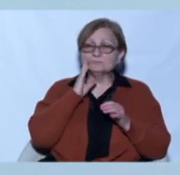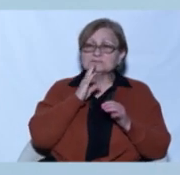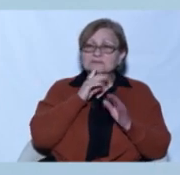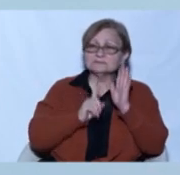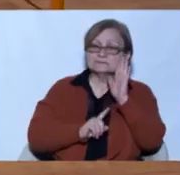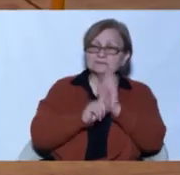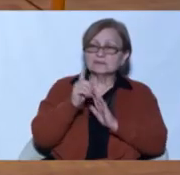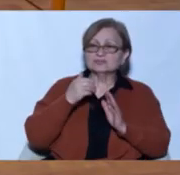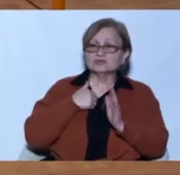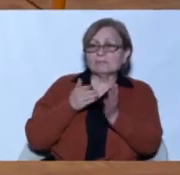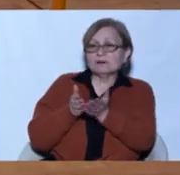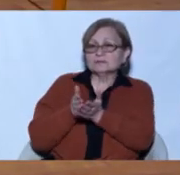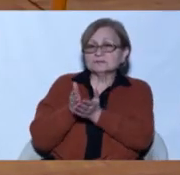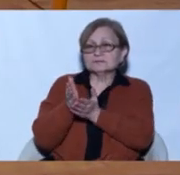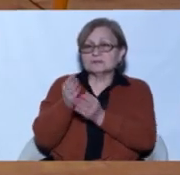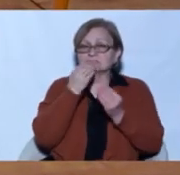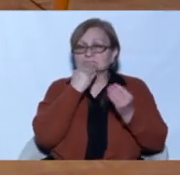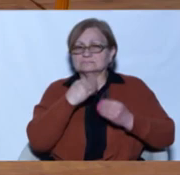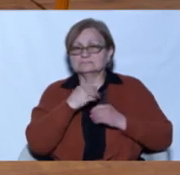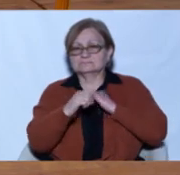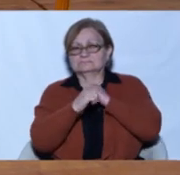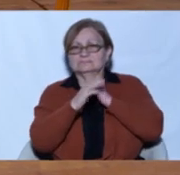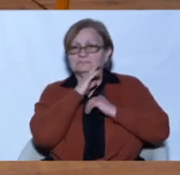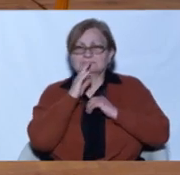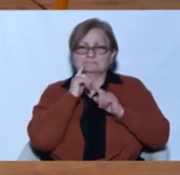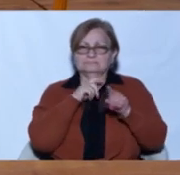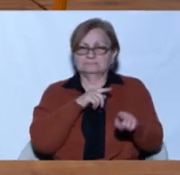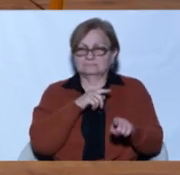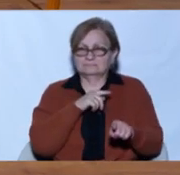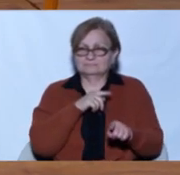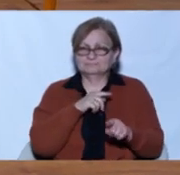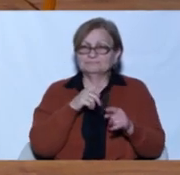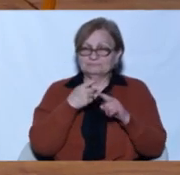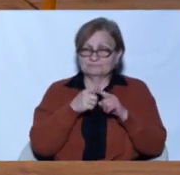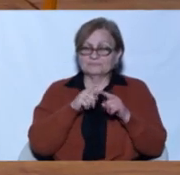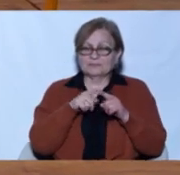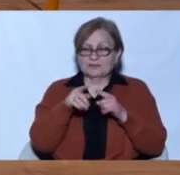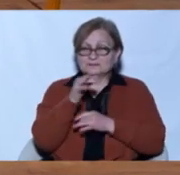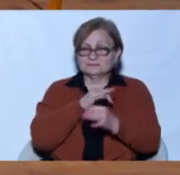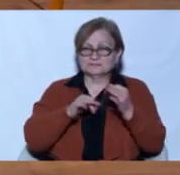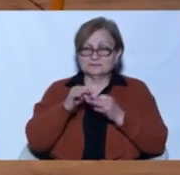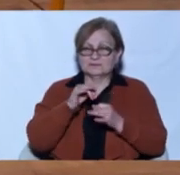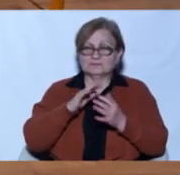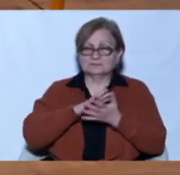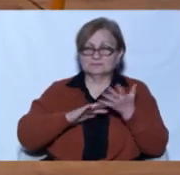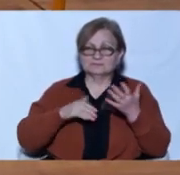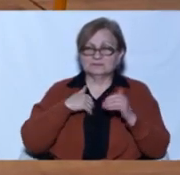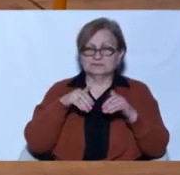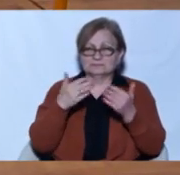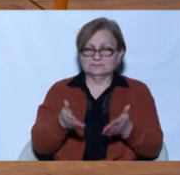ჩვენი ასპარესი. აი დღევანდელი ამ საუბრის გაგრძელებად მინდა